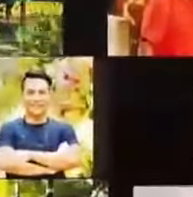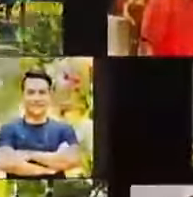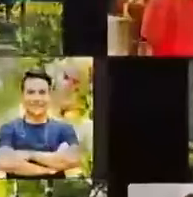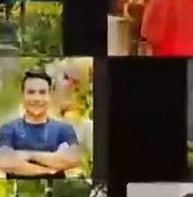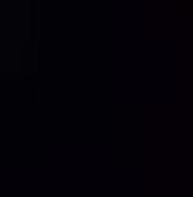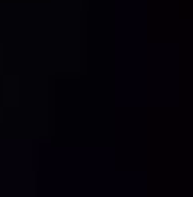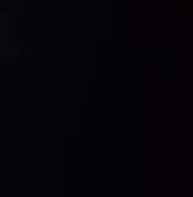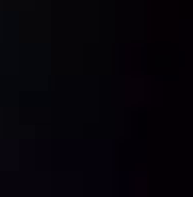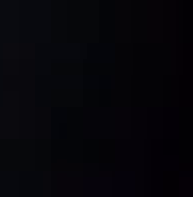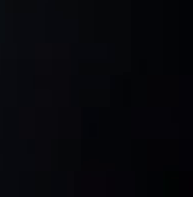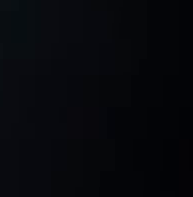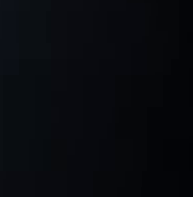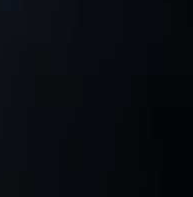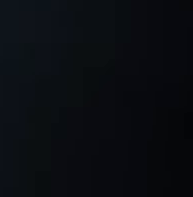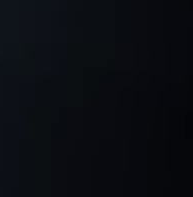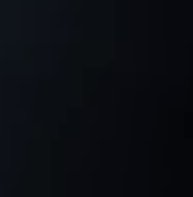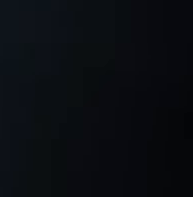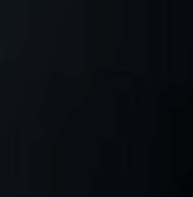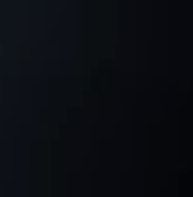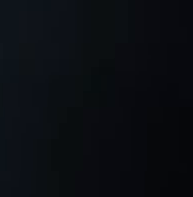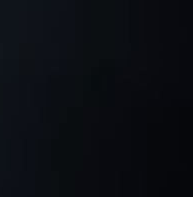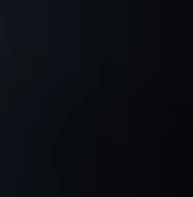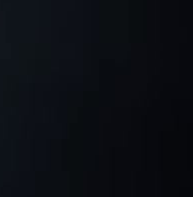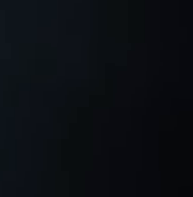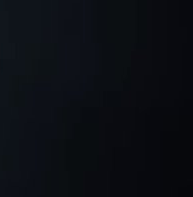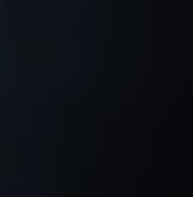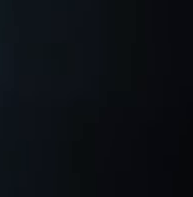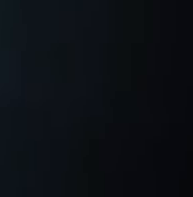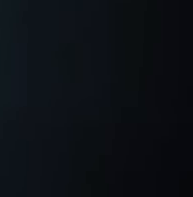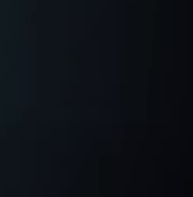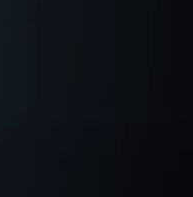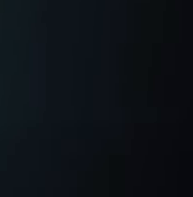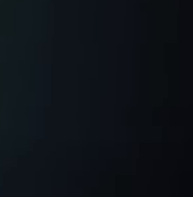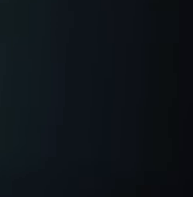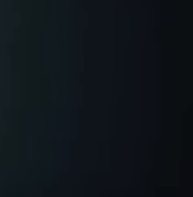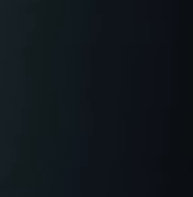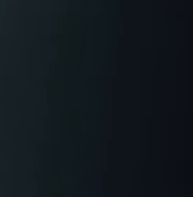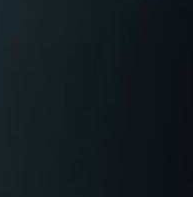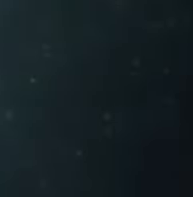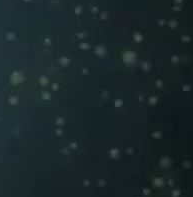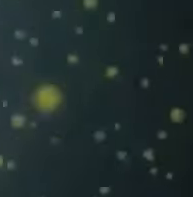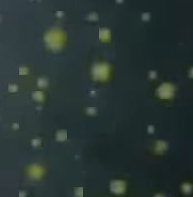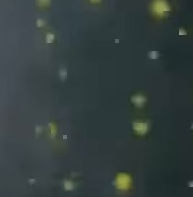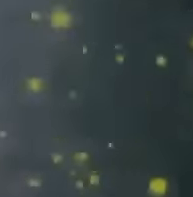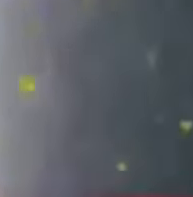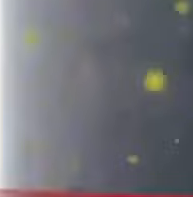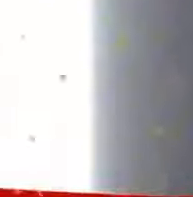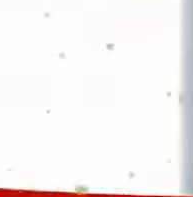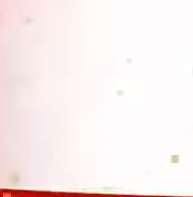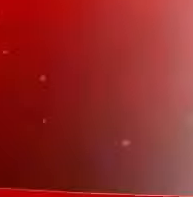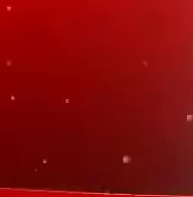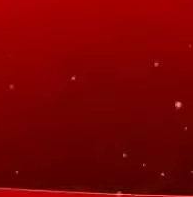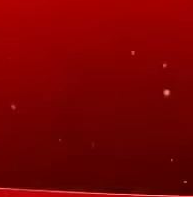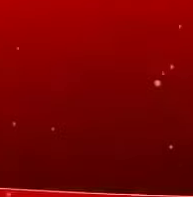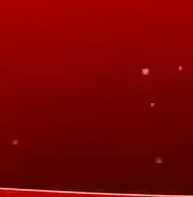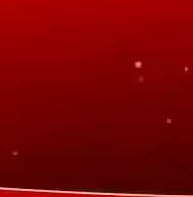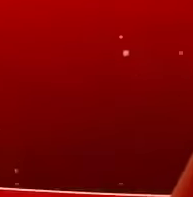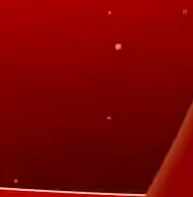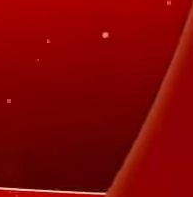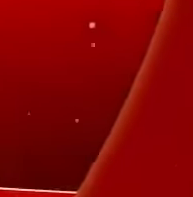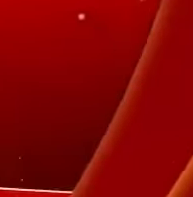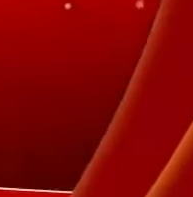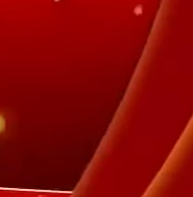Selamat datang di debat publik pemilihan gubernur dan wakil gubernur Jawa Barat 2024. Masa depan Jawa Barat ada